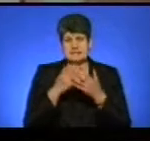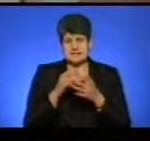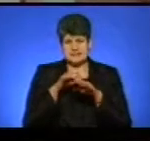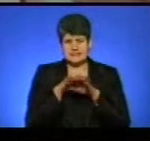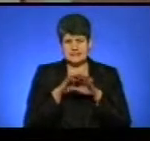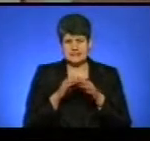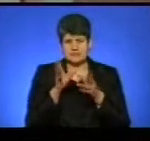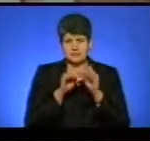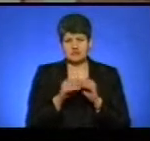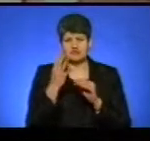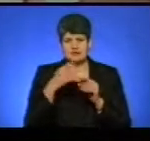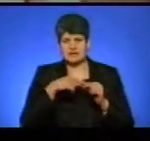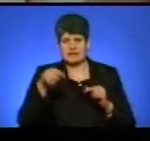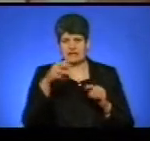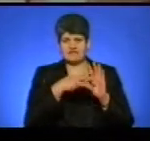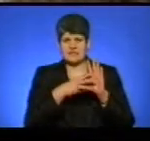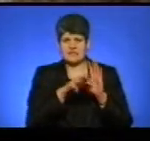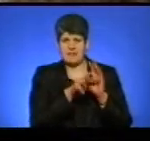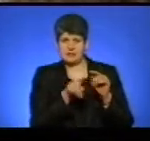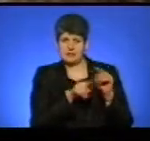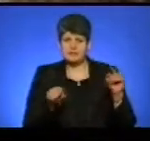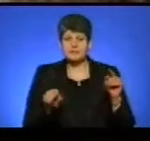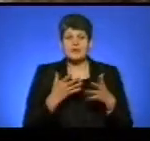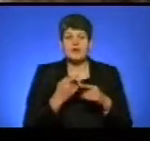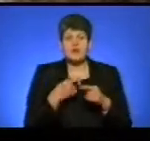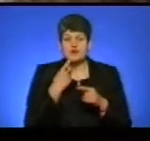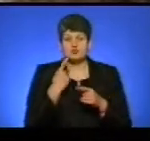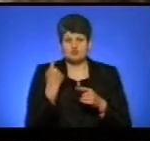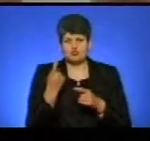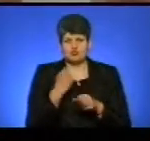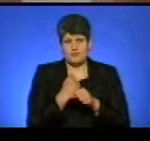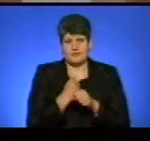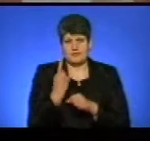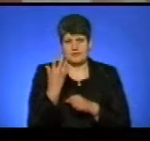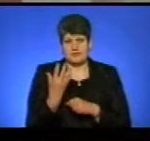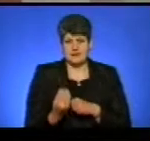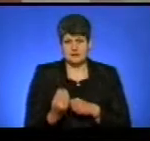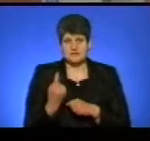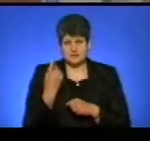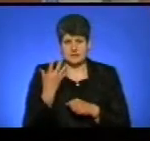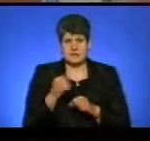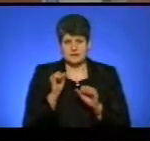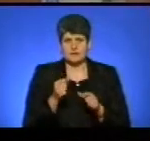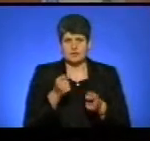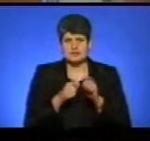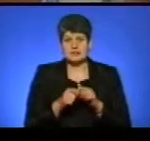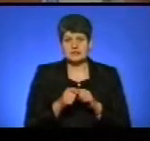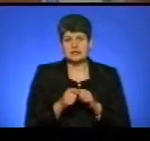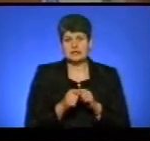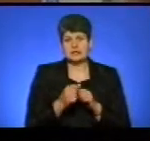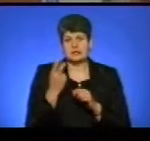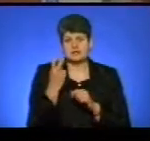Студент першого курсу Ігор Вознюк каже, одну сітку зв'язують за день. За один день можна сплести. По двоє на квадрат